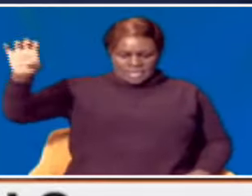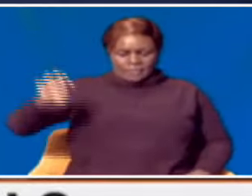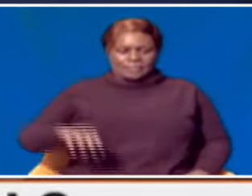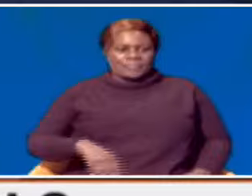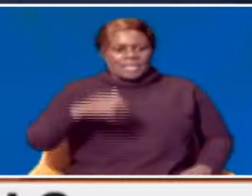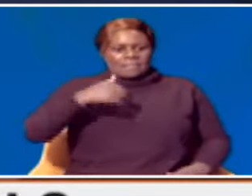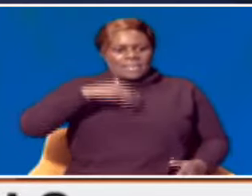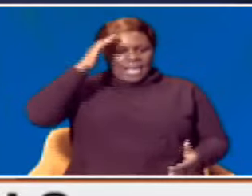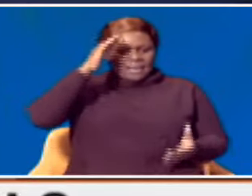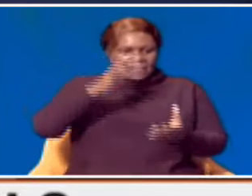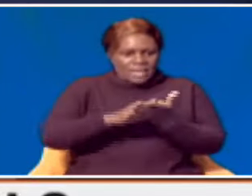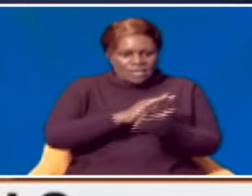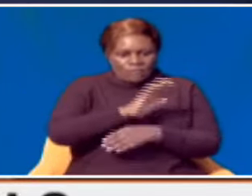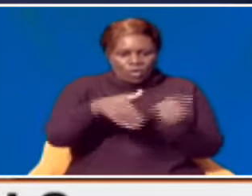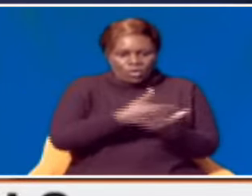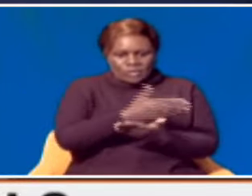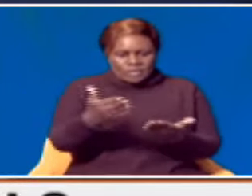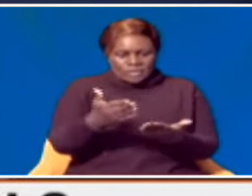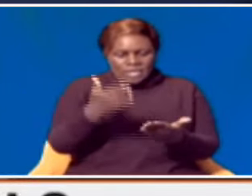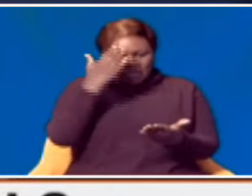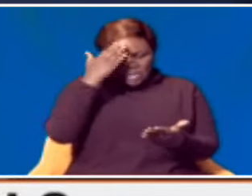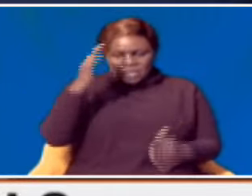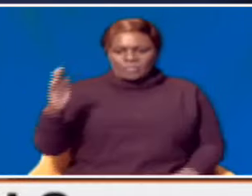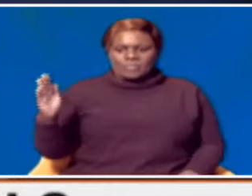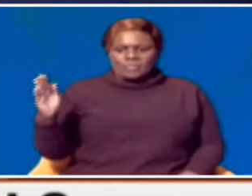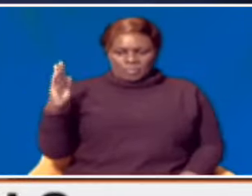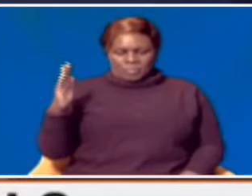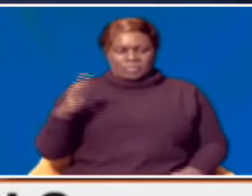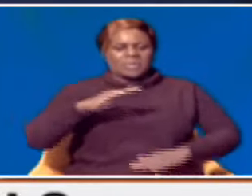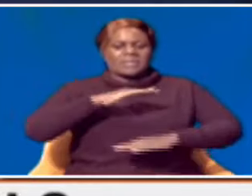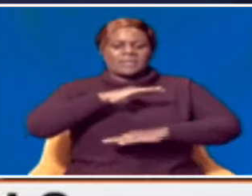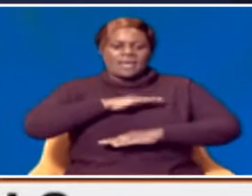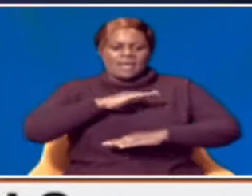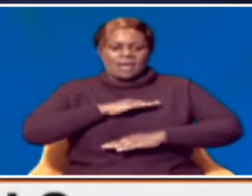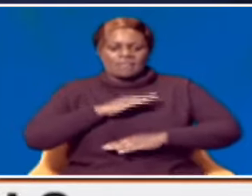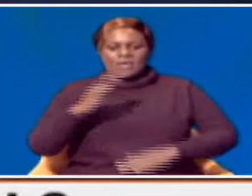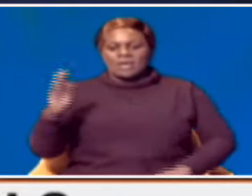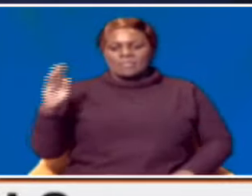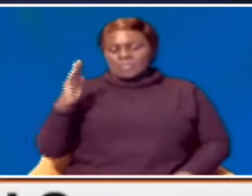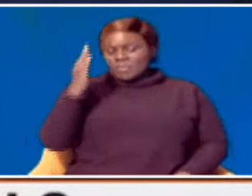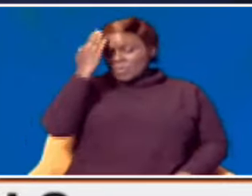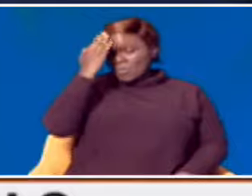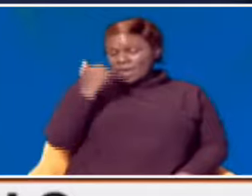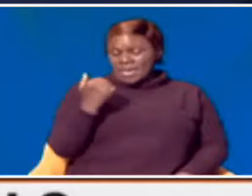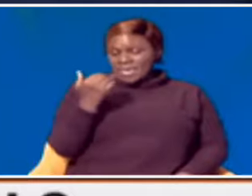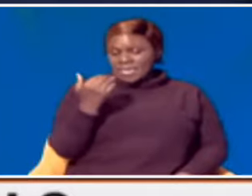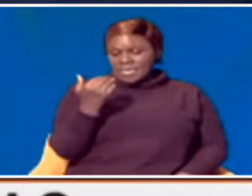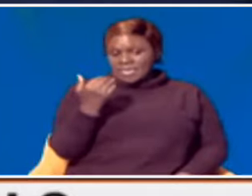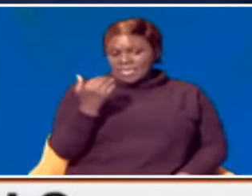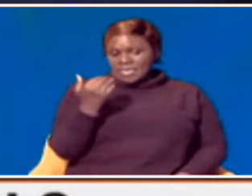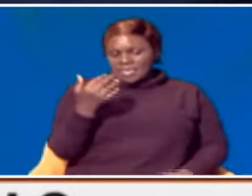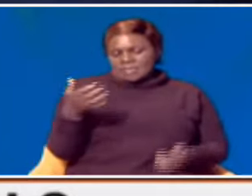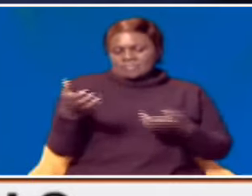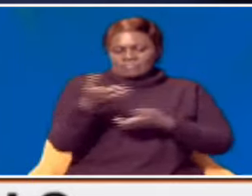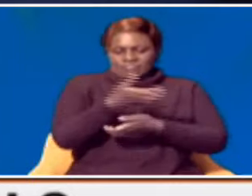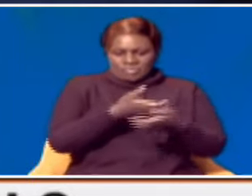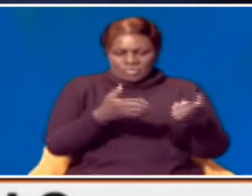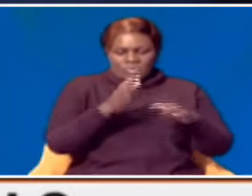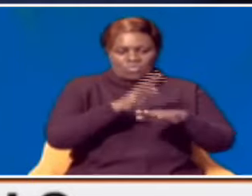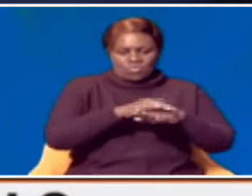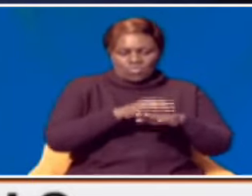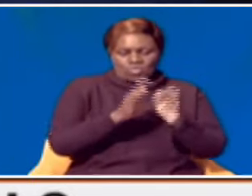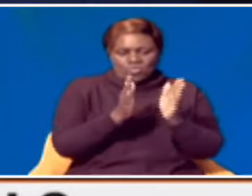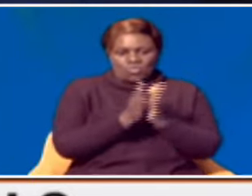na imani sote tunaofahamu kutosha kwamba usalama umedumu wa kutosha, na huu usalama umedumu kwa sababu ya uwiano mzuri